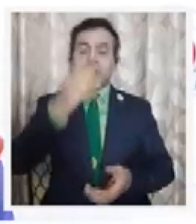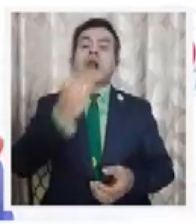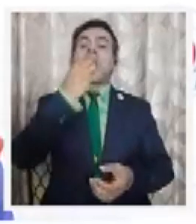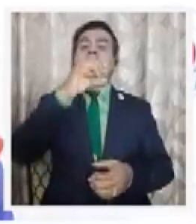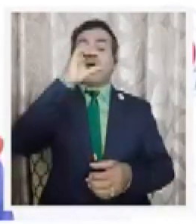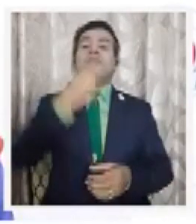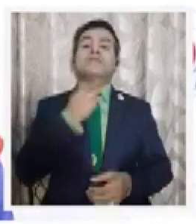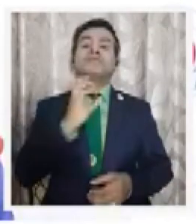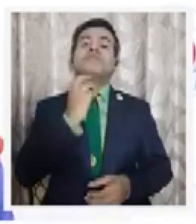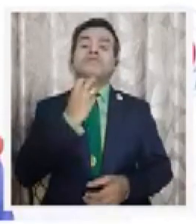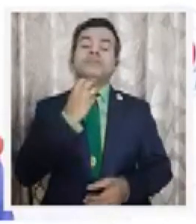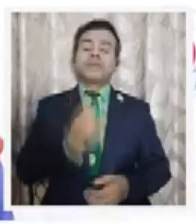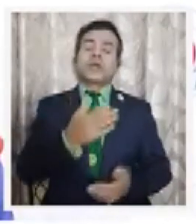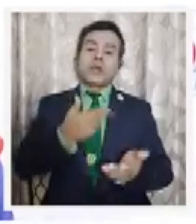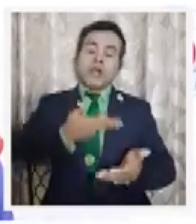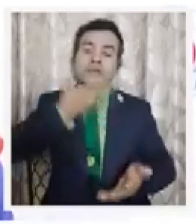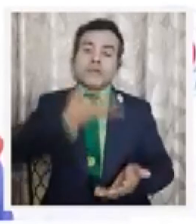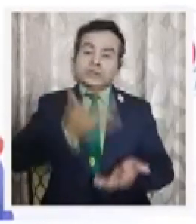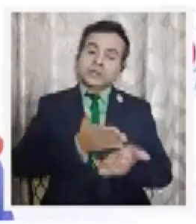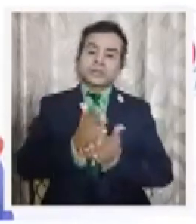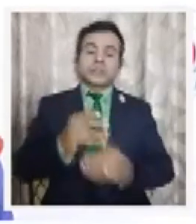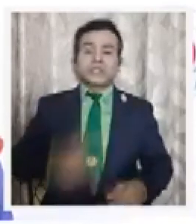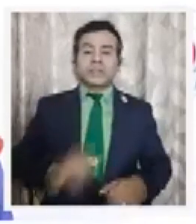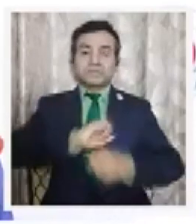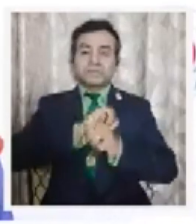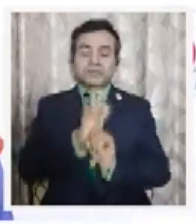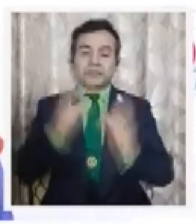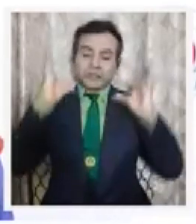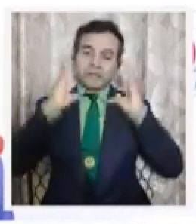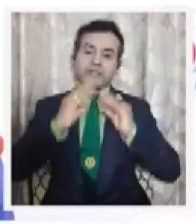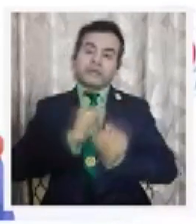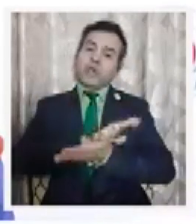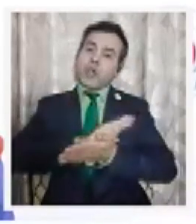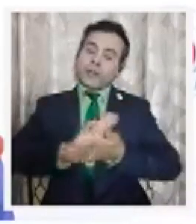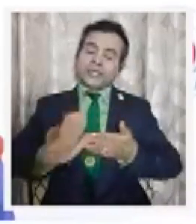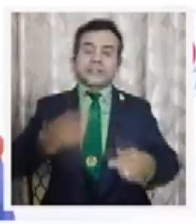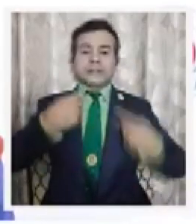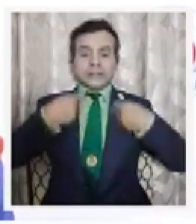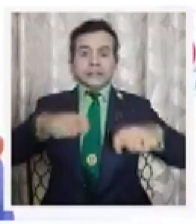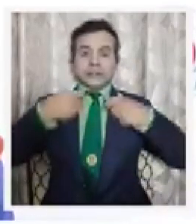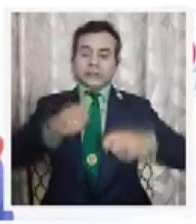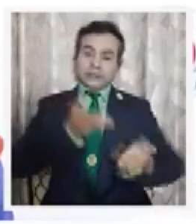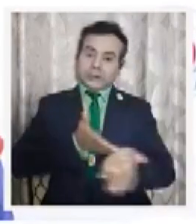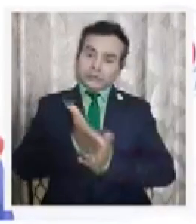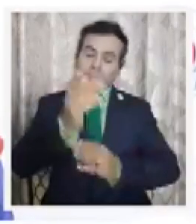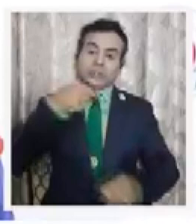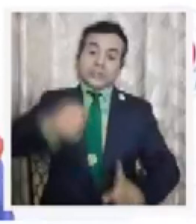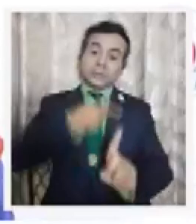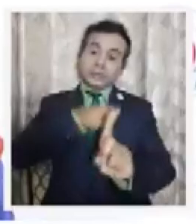রাখবেন। হালকা গরম পানি বা কুসুম কুসুম গরম পানি পান করবেন, গার্গেল করবেন, এবং নিজেকে সুস্থ রাখার